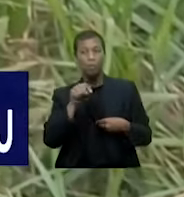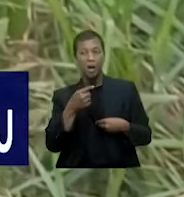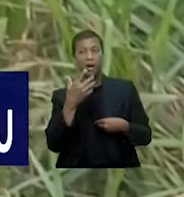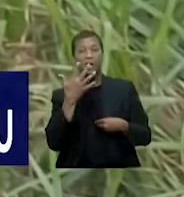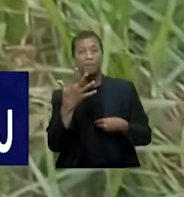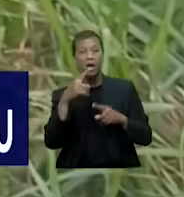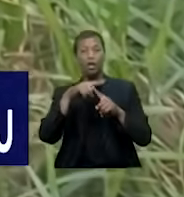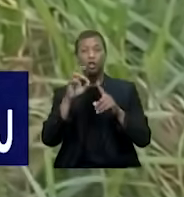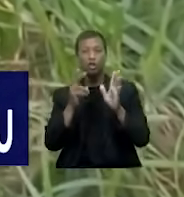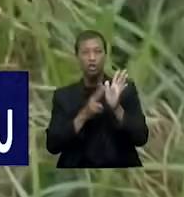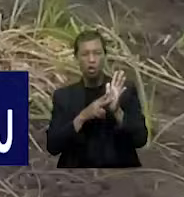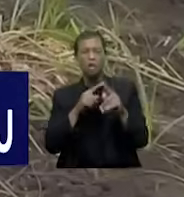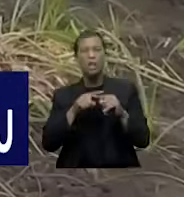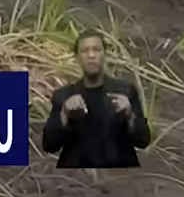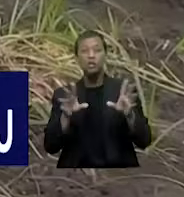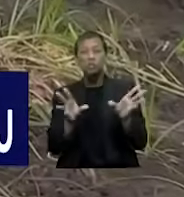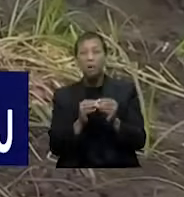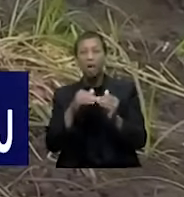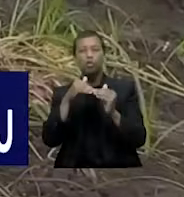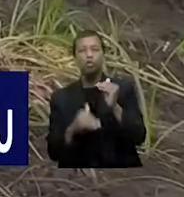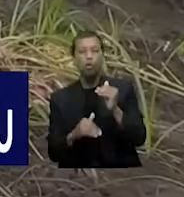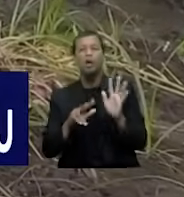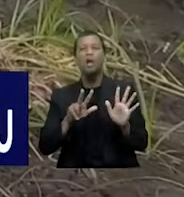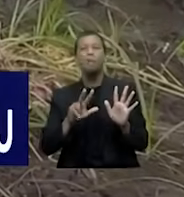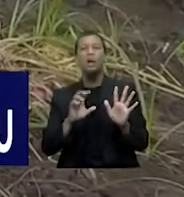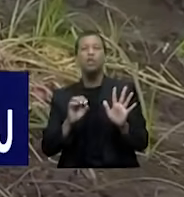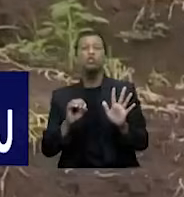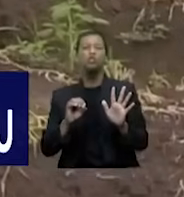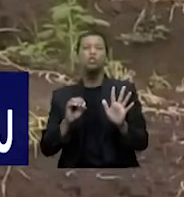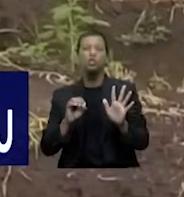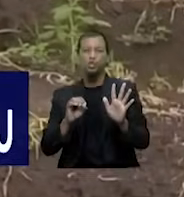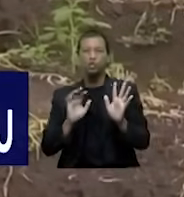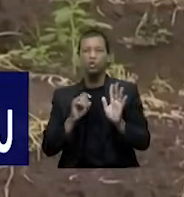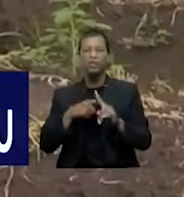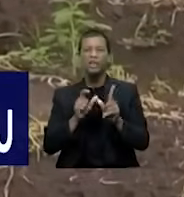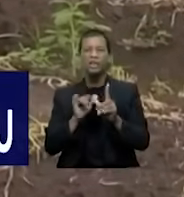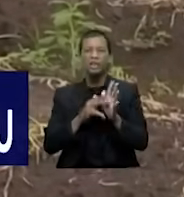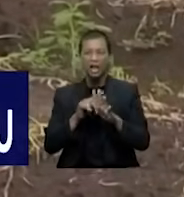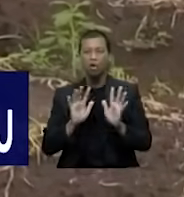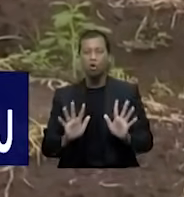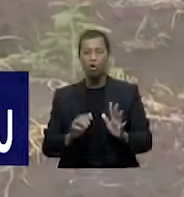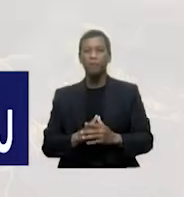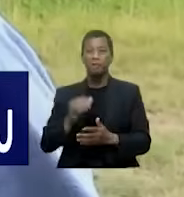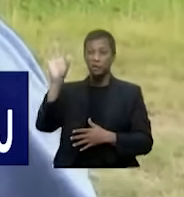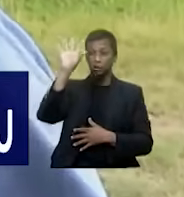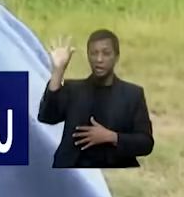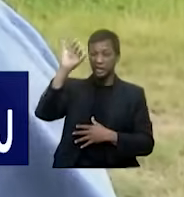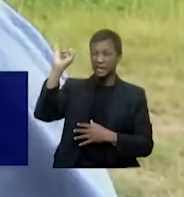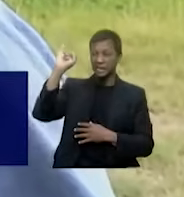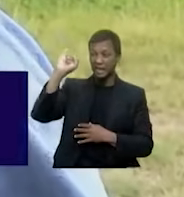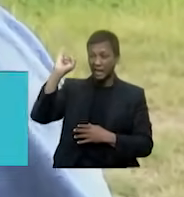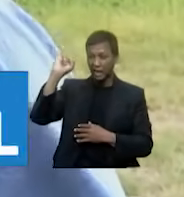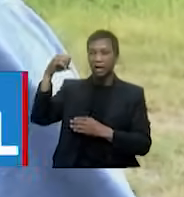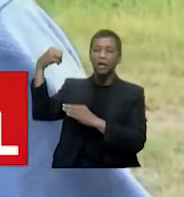kg hingga 1 ton saja. Faktor cuaca juga mengakibatkan kualitas bawang hasil panen menjadi buruk.